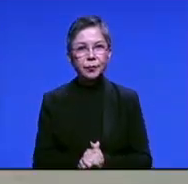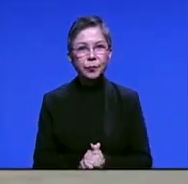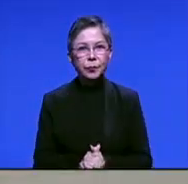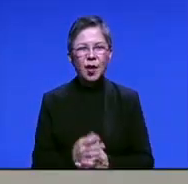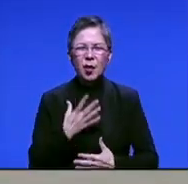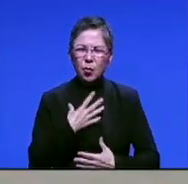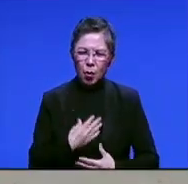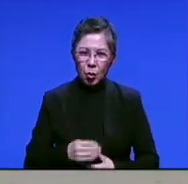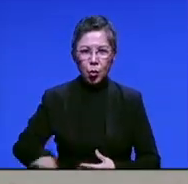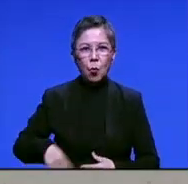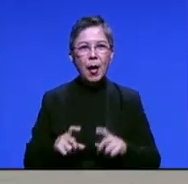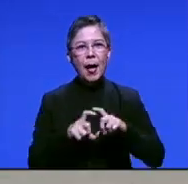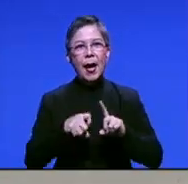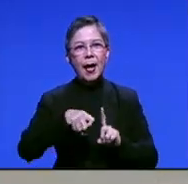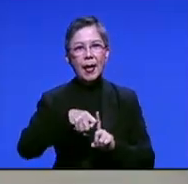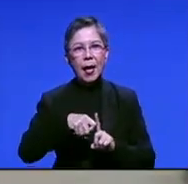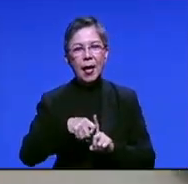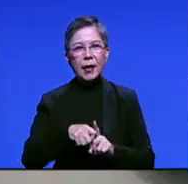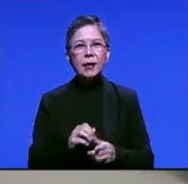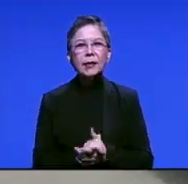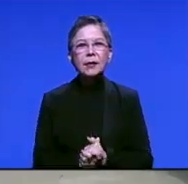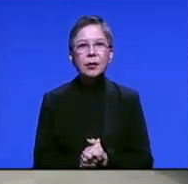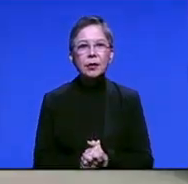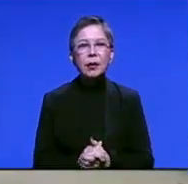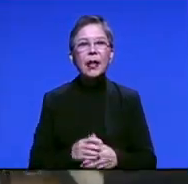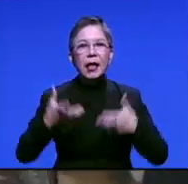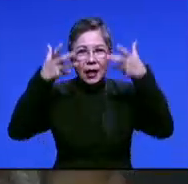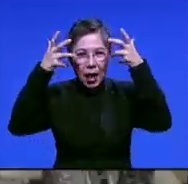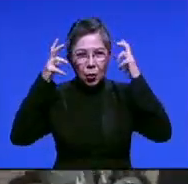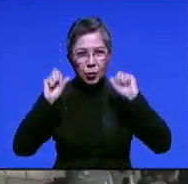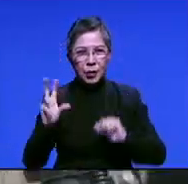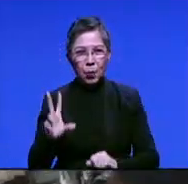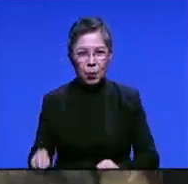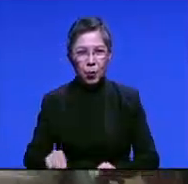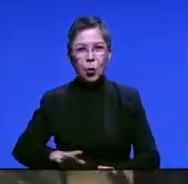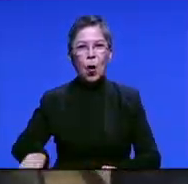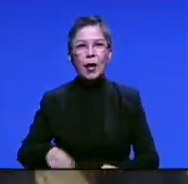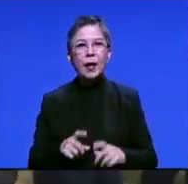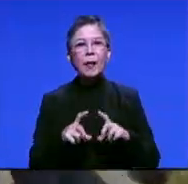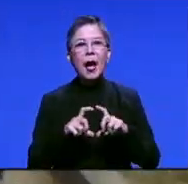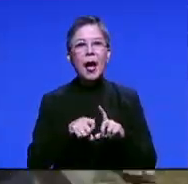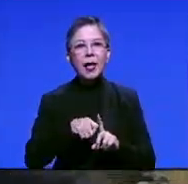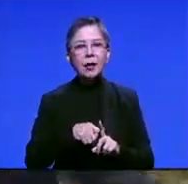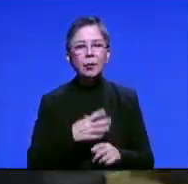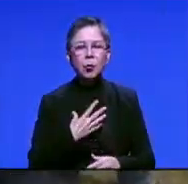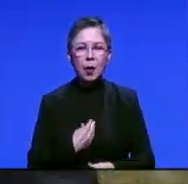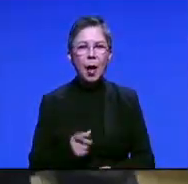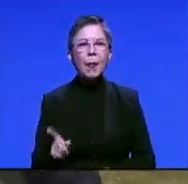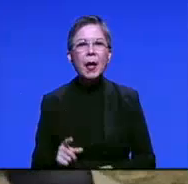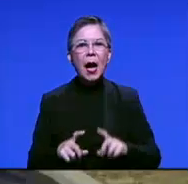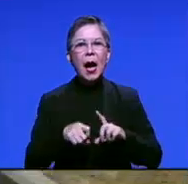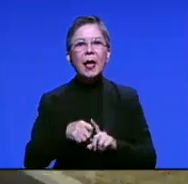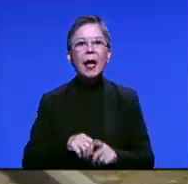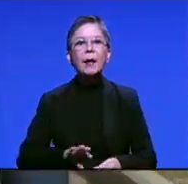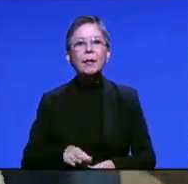Suasana duka terlihat di rumah AK di kawasan Tarogong Kaler, Garut, Jawa Barat. Keluarga besar AK berduka atas kepergian AK